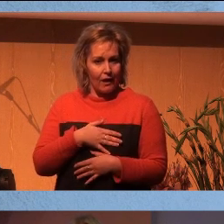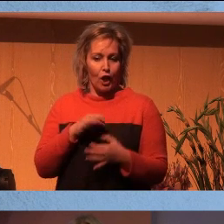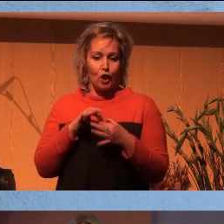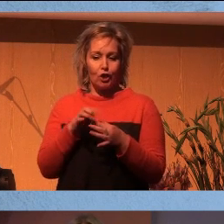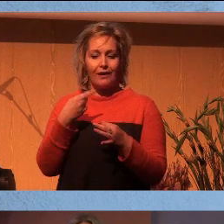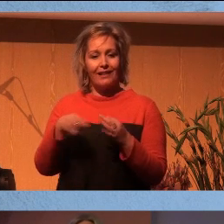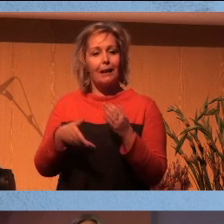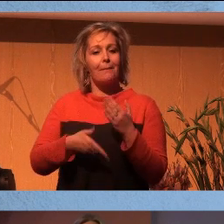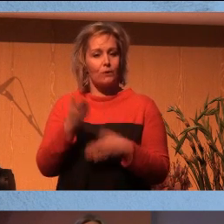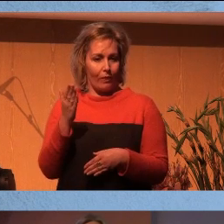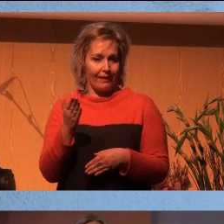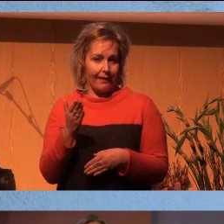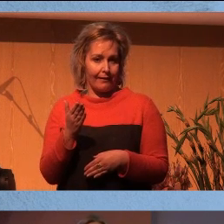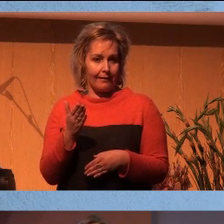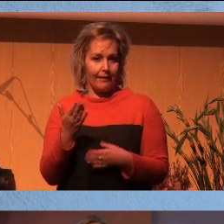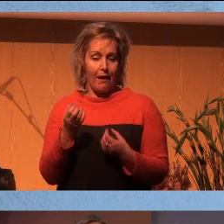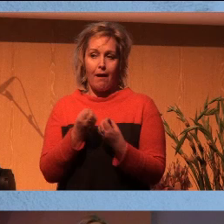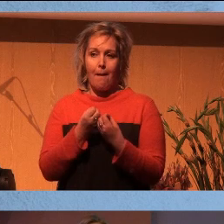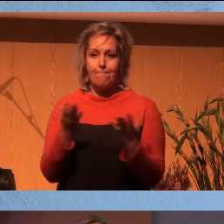beslutningen.